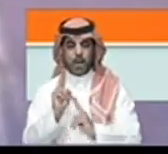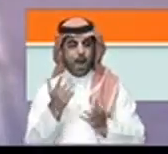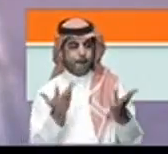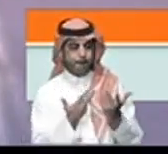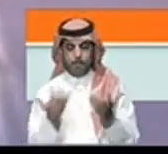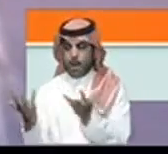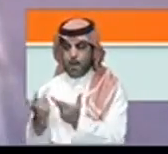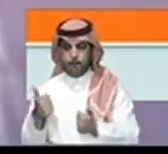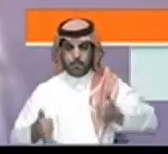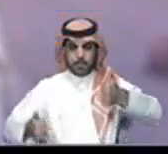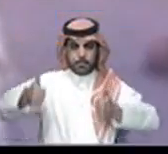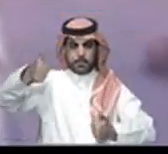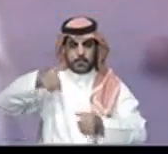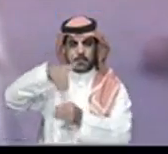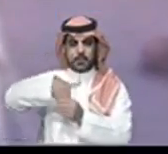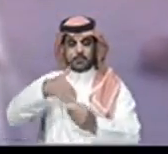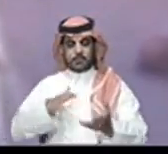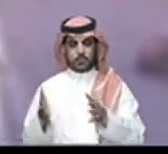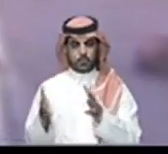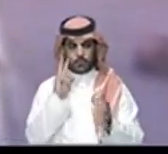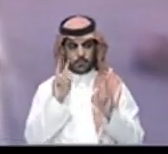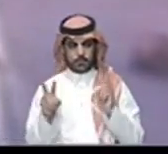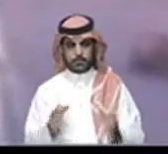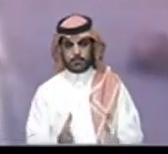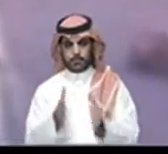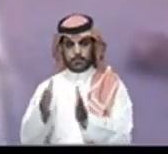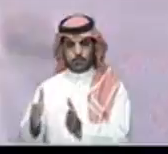جونسون في في الانتخابات المقبله